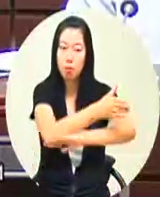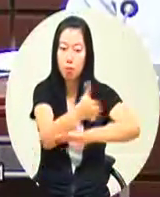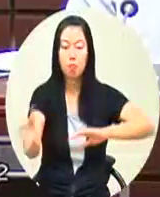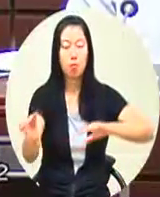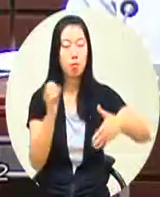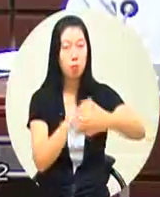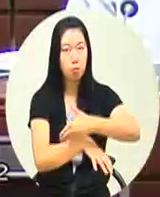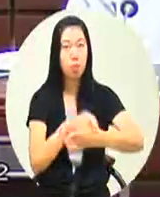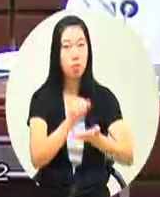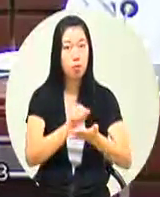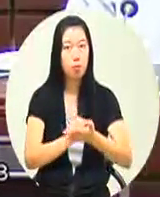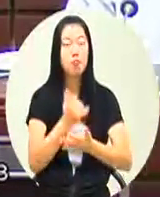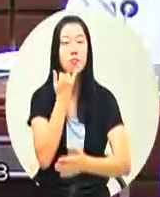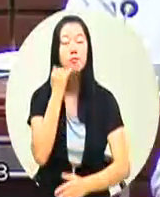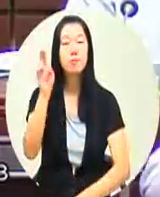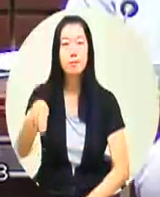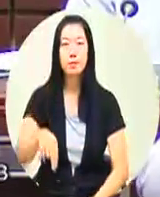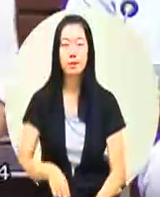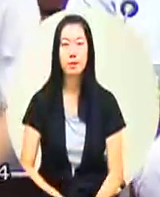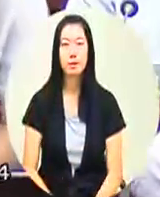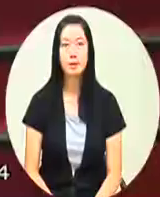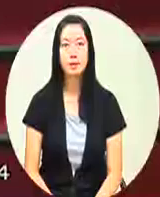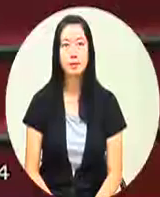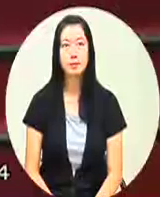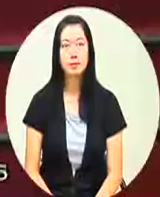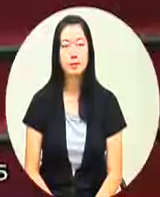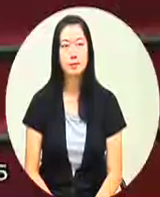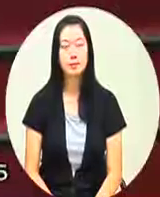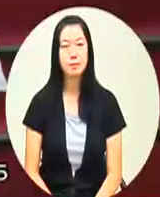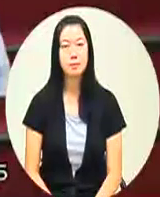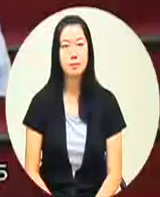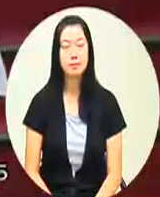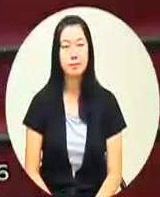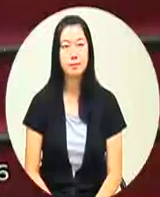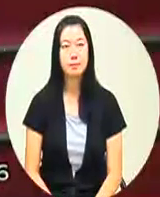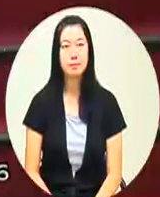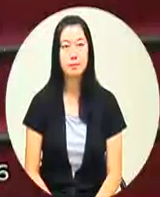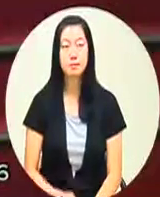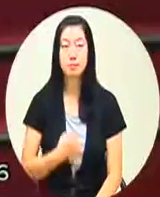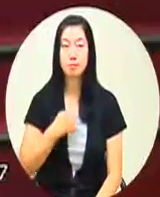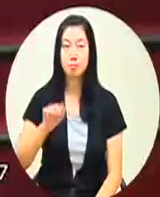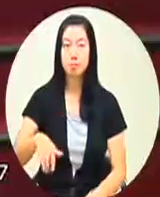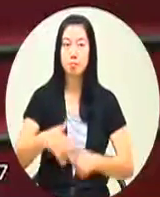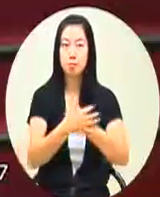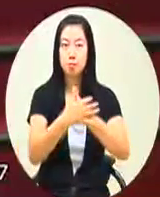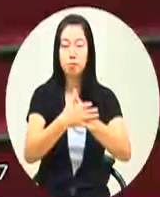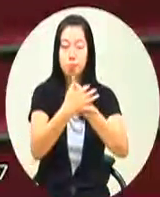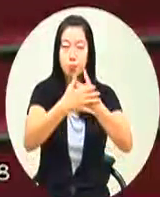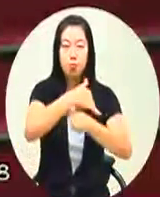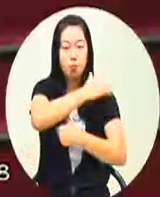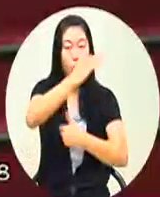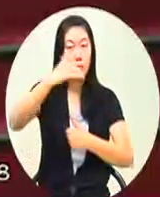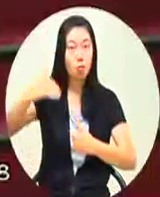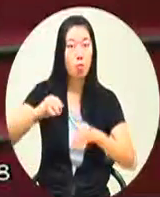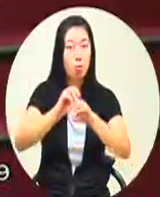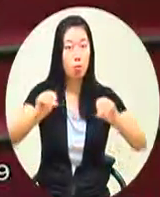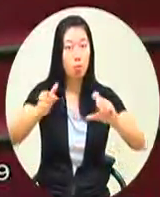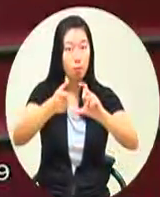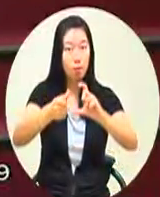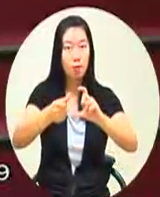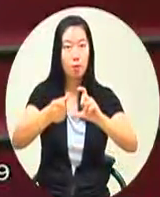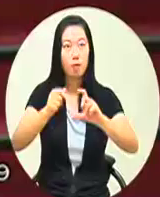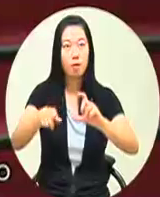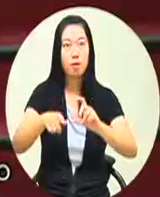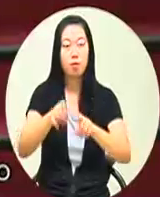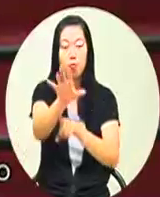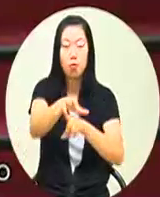的。 好，谢谢。那么一方面，像我们宝山地区，因为农